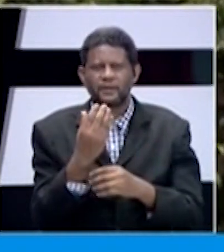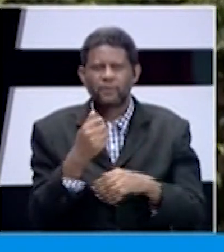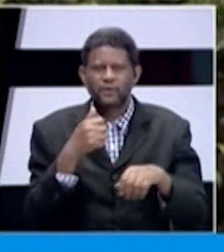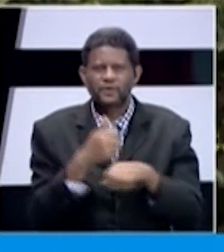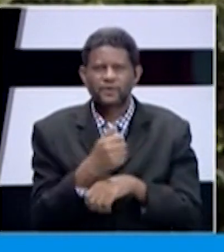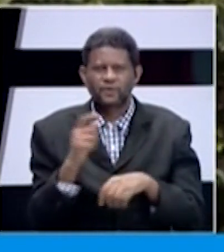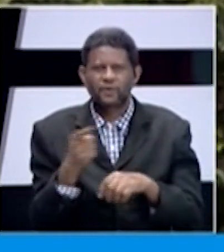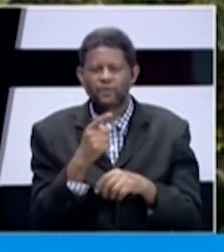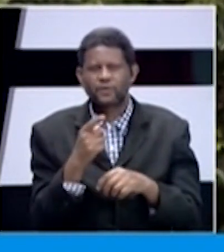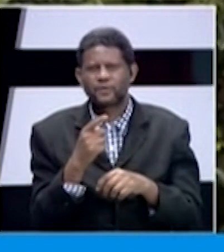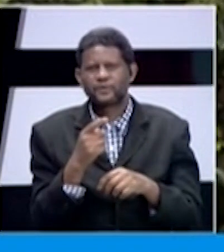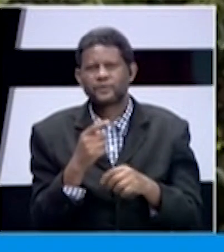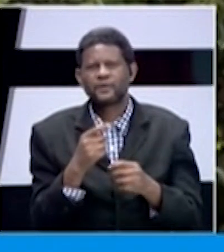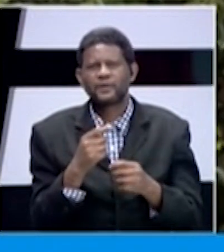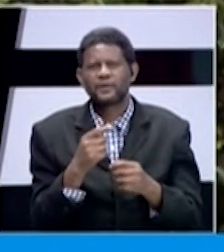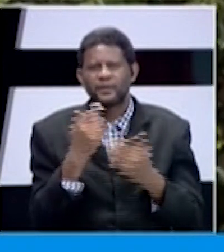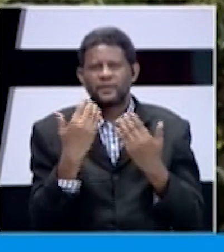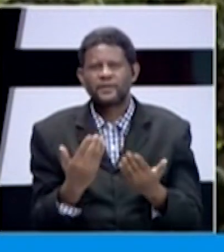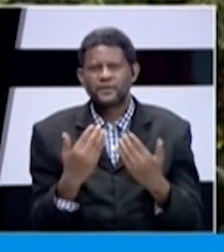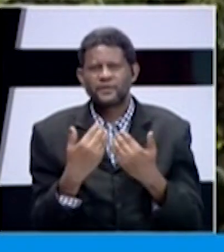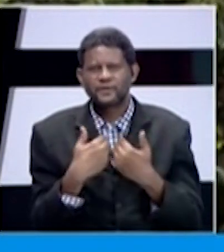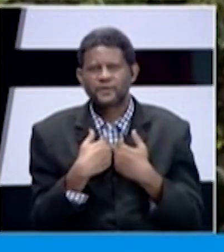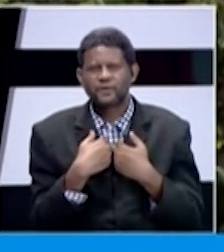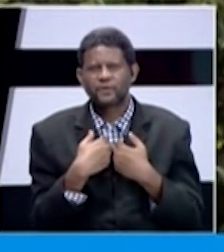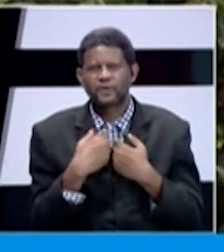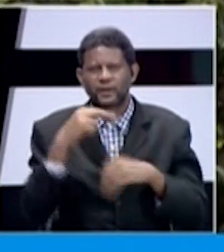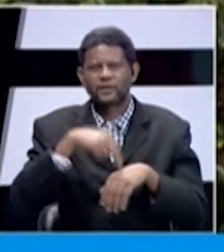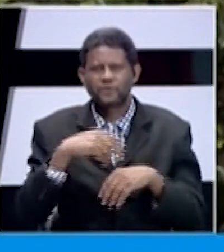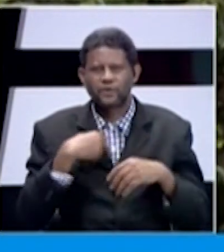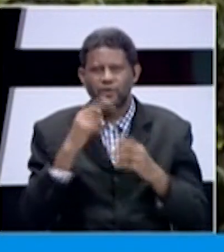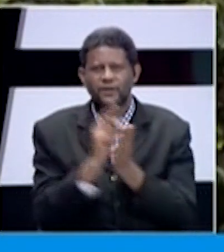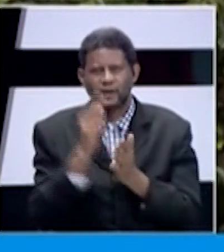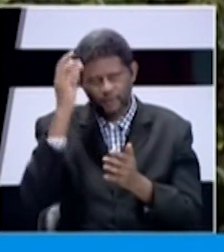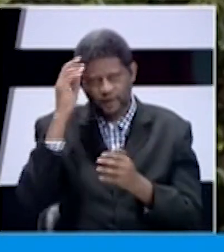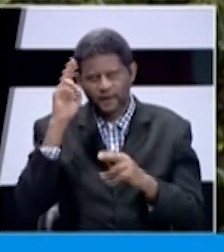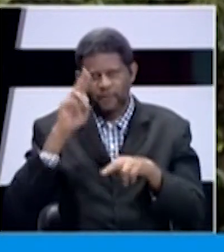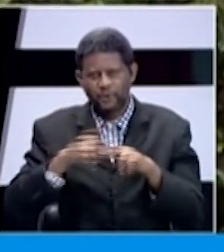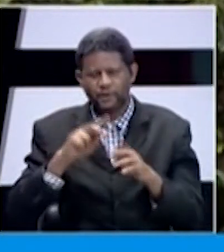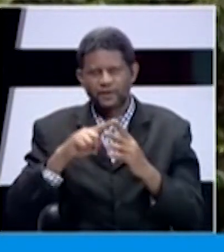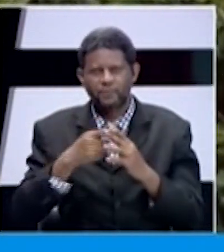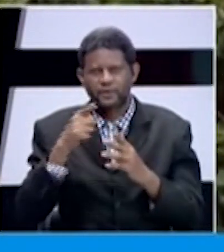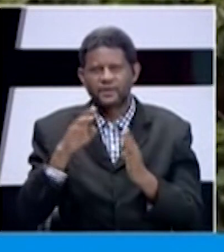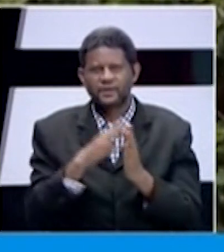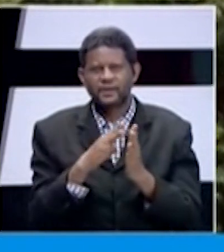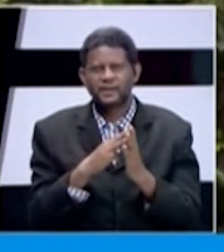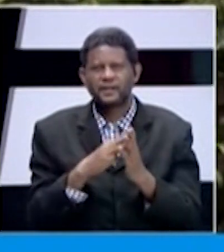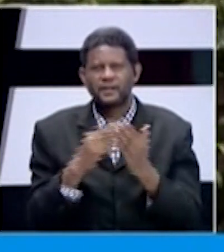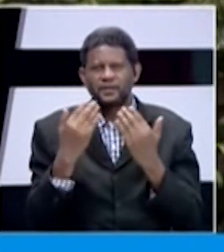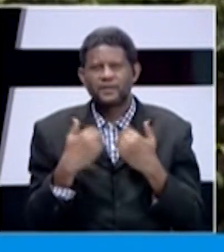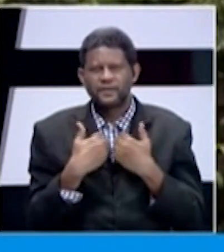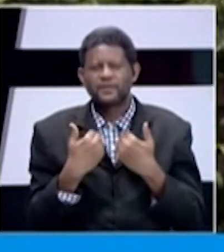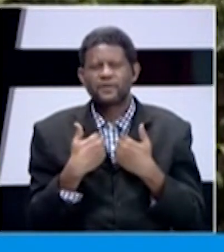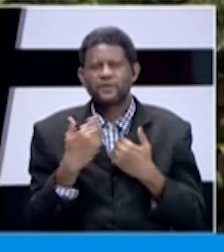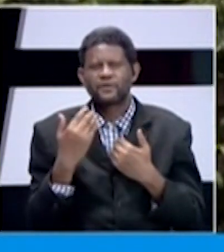لو تخلينا إذا كان تحزت تعيش زلوا لما عنت تعيش زلوا حقه ومن قصدي كم سيام جميرو نتسرعة تحزر لتسأجى خمتن